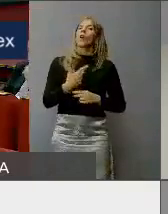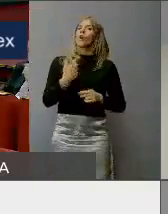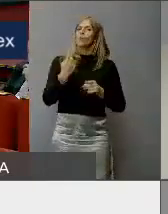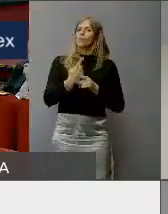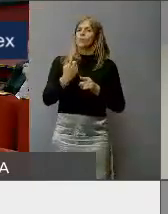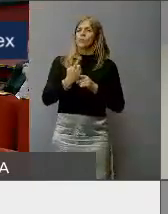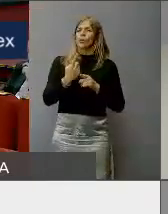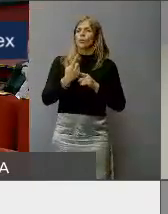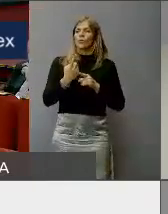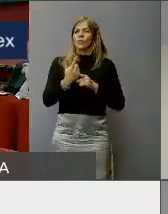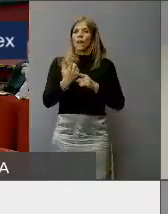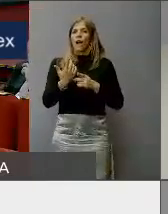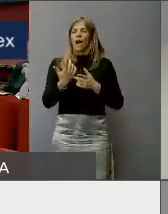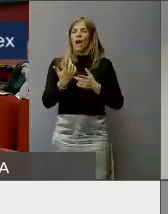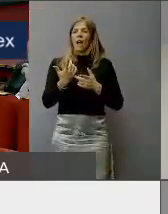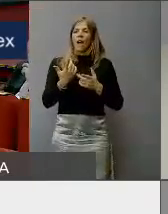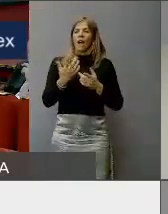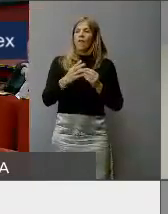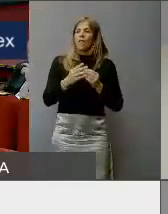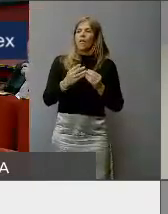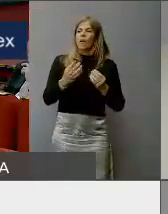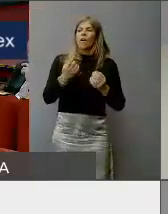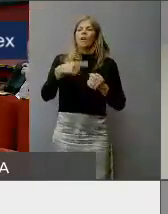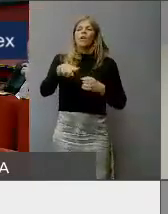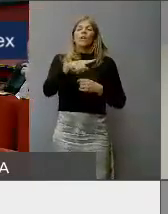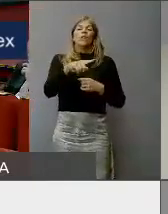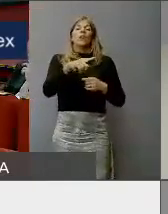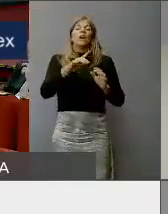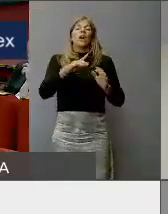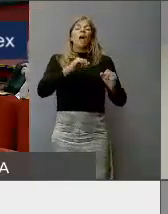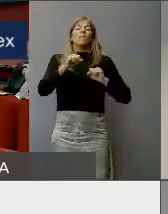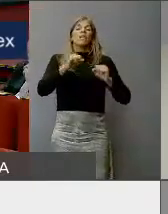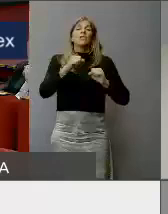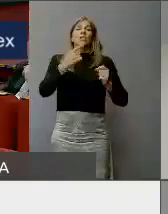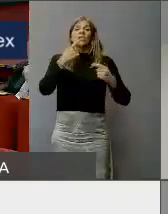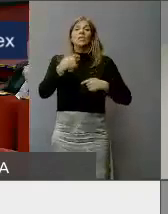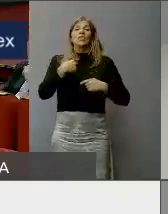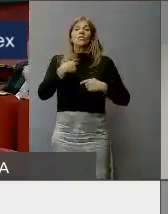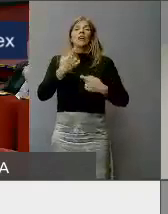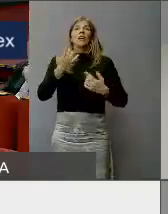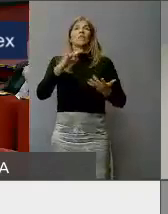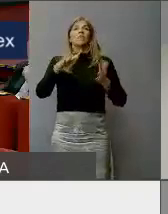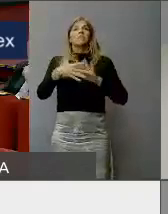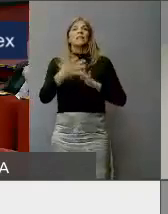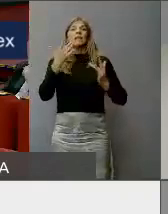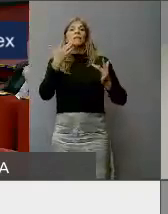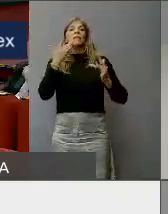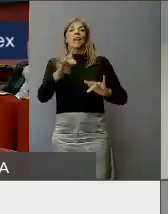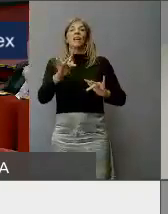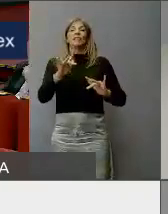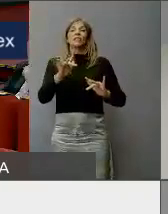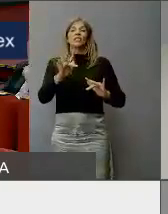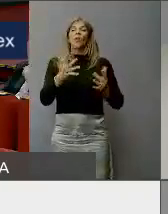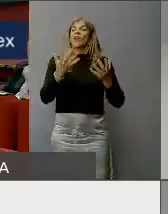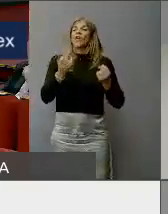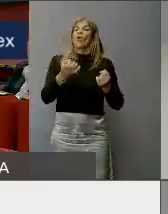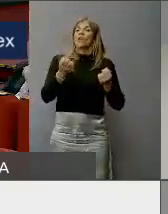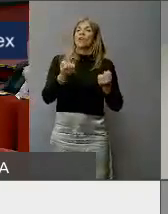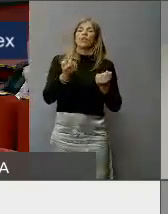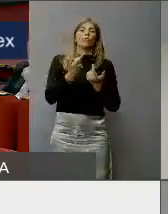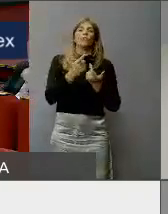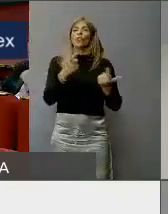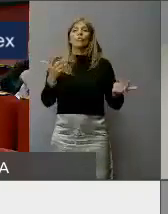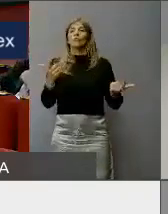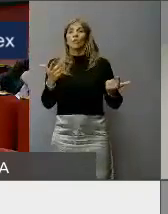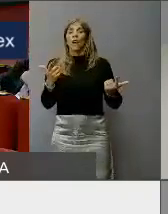spinge a fare a una semplificazione a una dematerializzazione e si dovrebbe in questa sfida spingere sempre